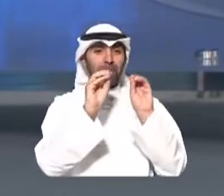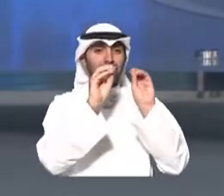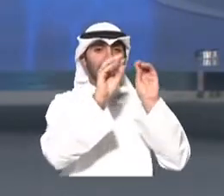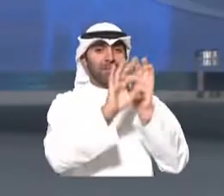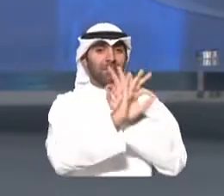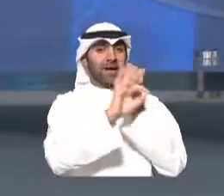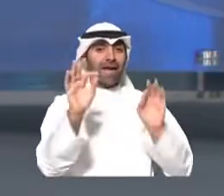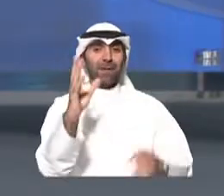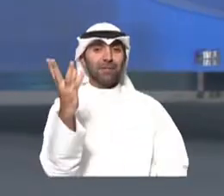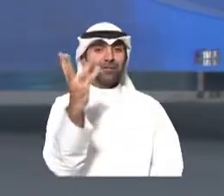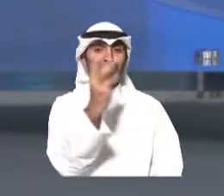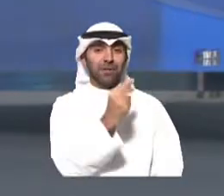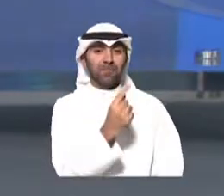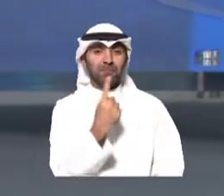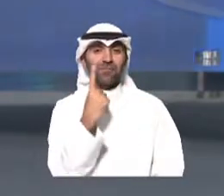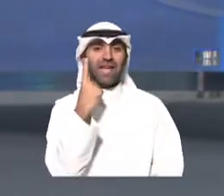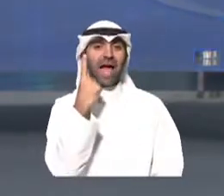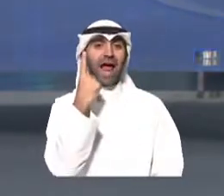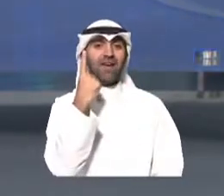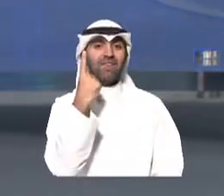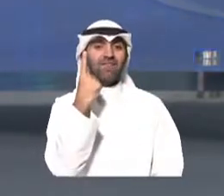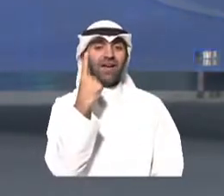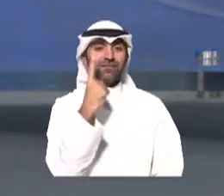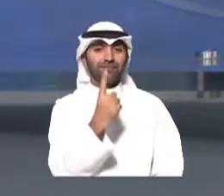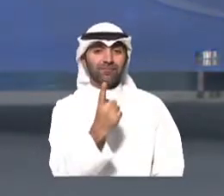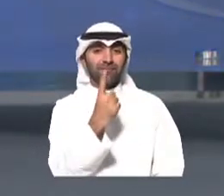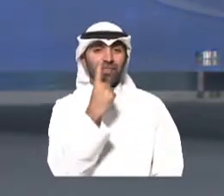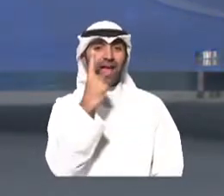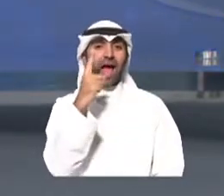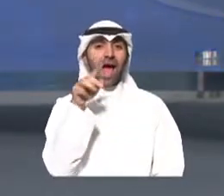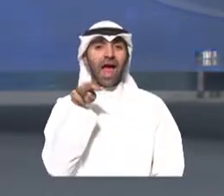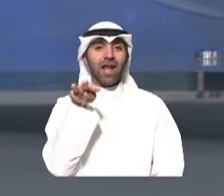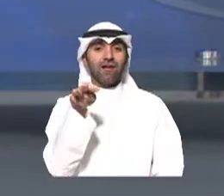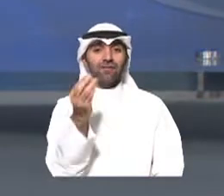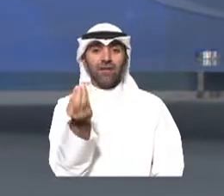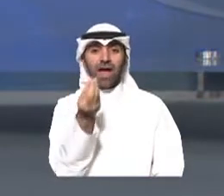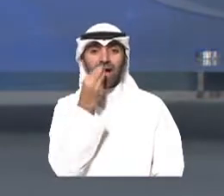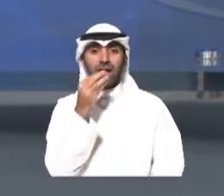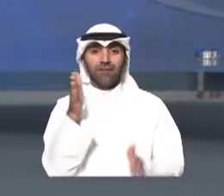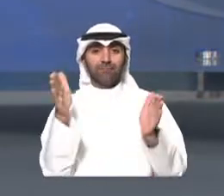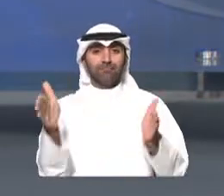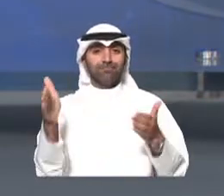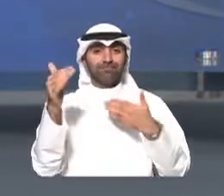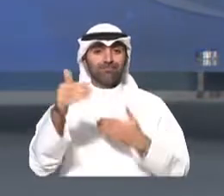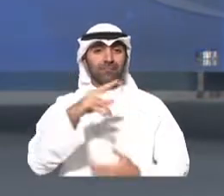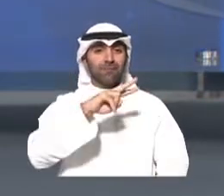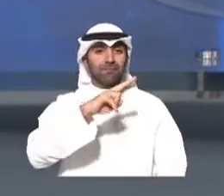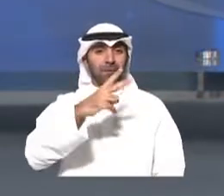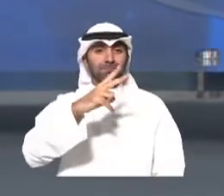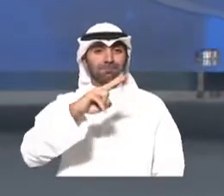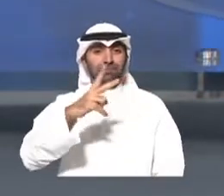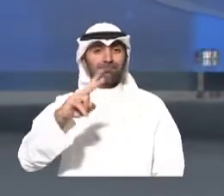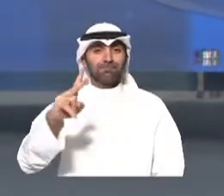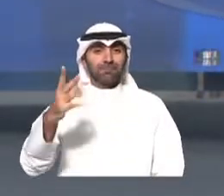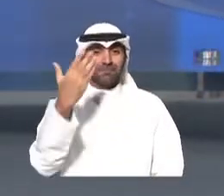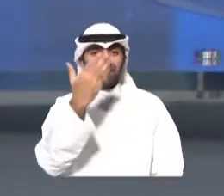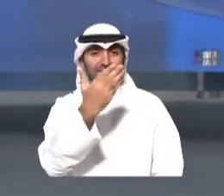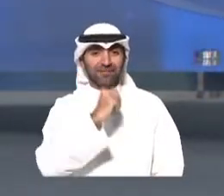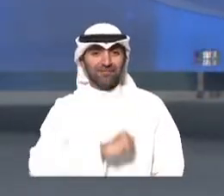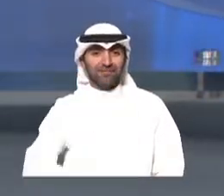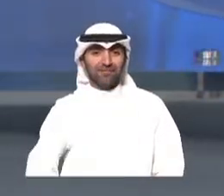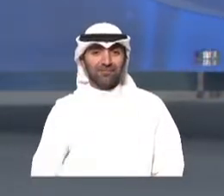في توزيع هذه المساعدات خلال الشهر الفضيل، ومن المتوقع أن تصل إلى حوالي 20,000 مساعدة.